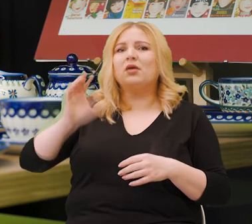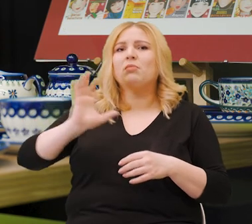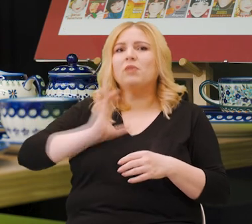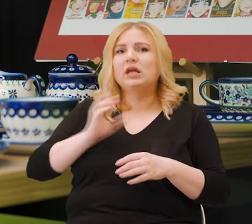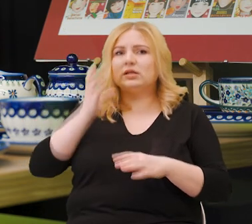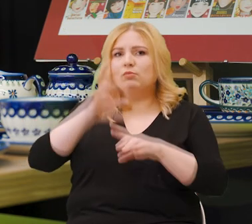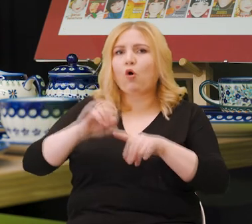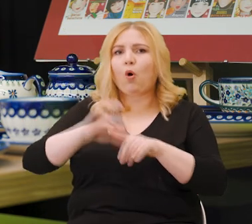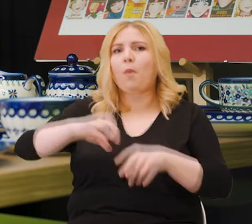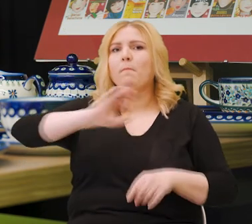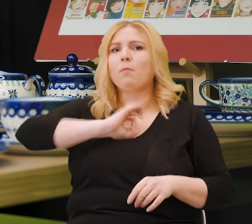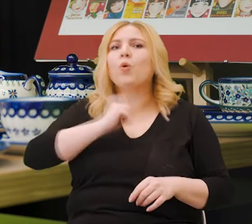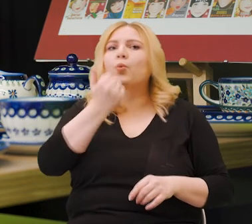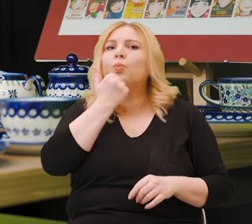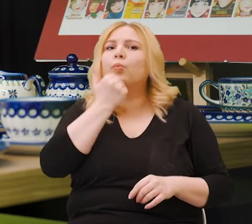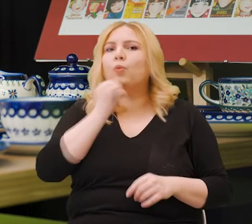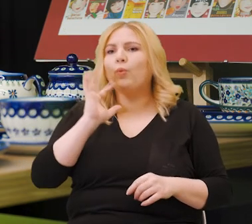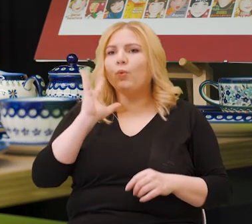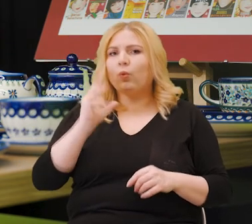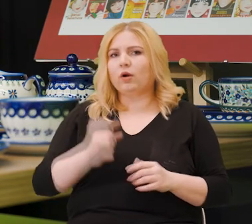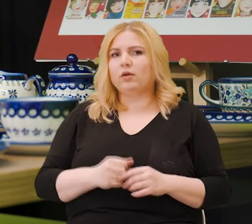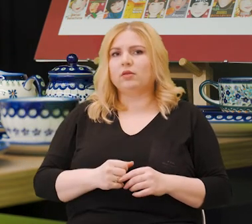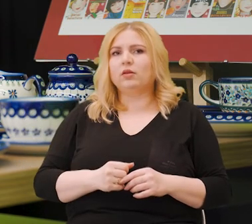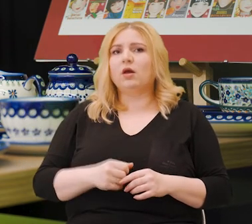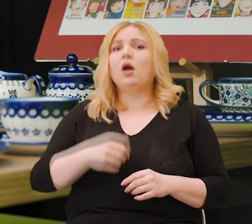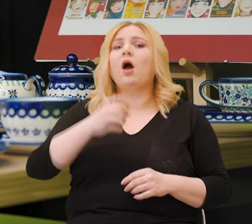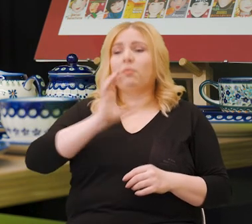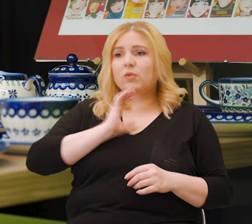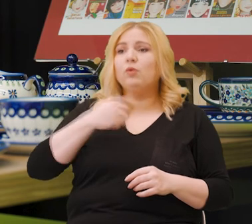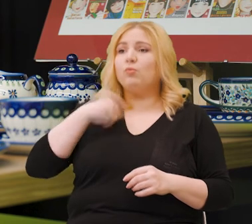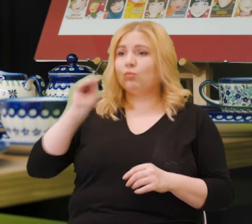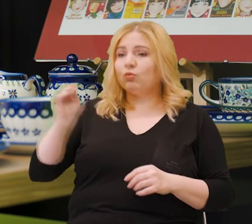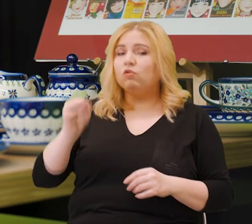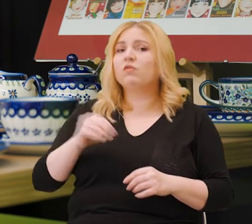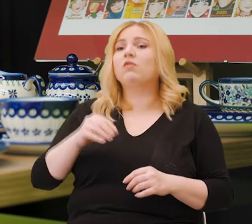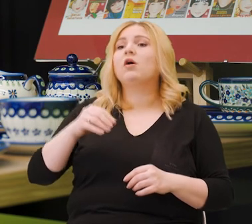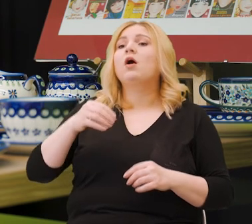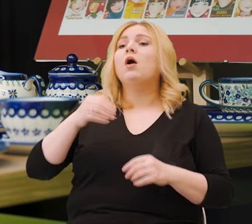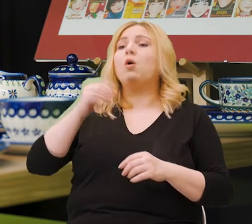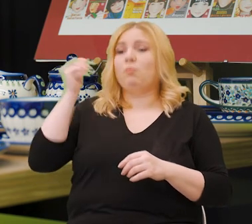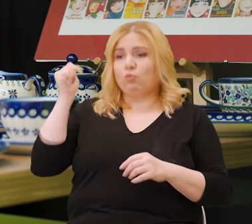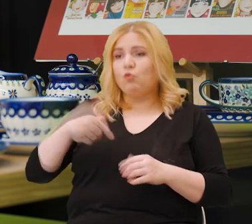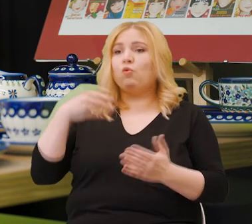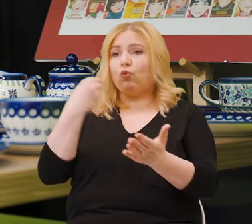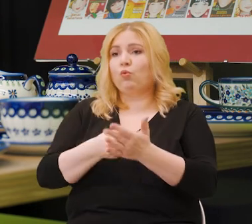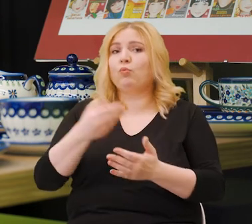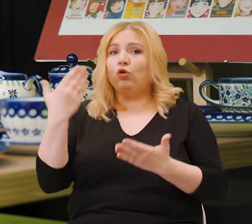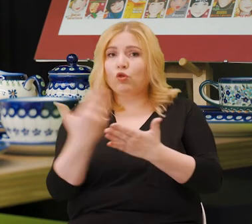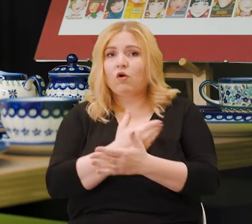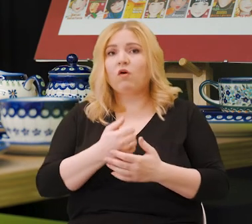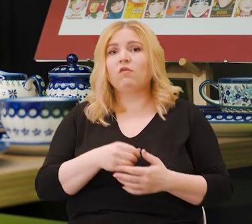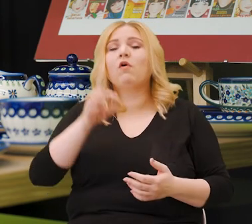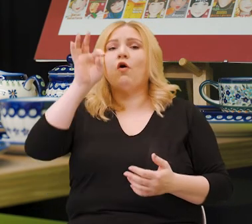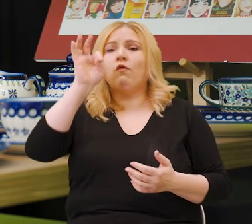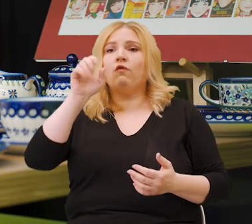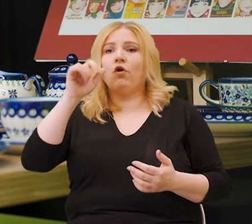nowe pantofelki wizytowe. Powiedziałam impulsywnie, że kupimy nowe, a Florek dodał, że się